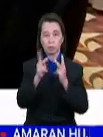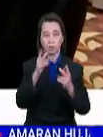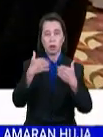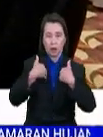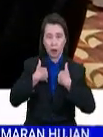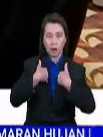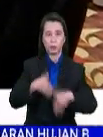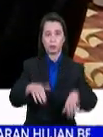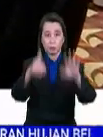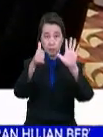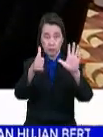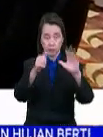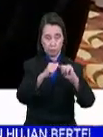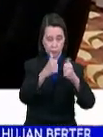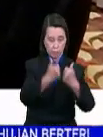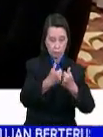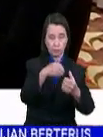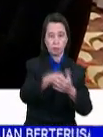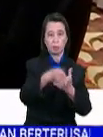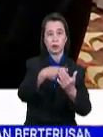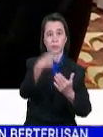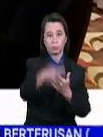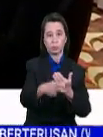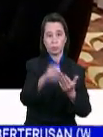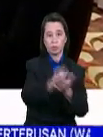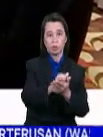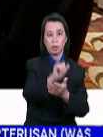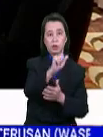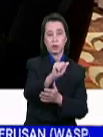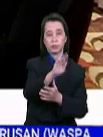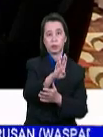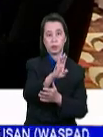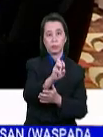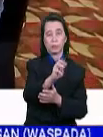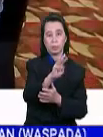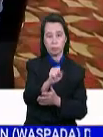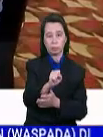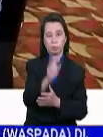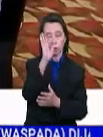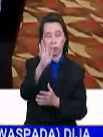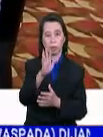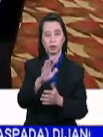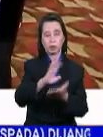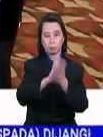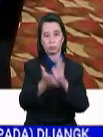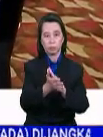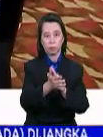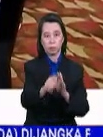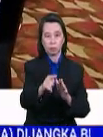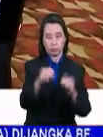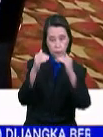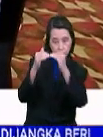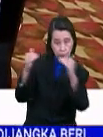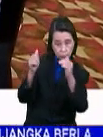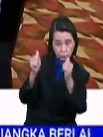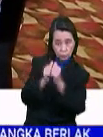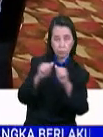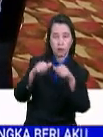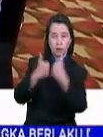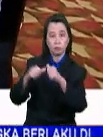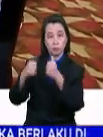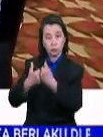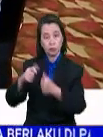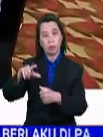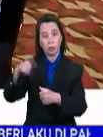terdapat enam buah agency yang terlibat dalam program Rintis ebm sini dan dijangka akan menjadi penanda arah kepada agensi-agensi